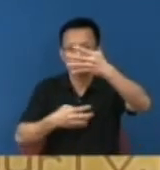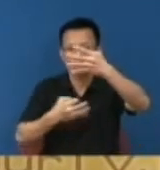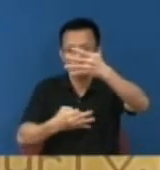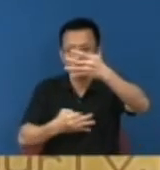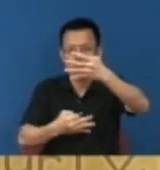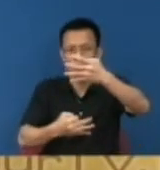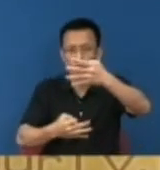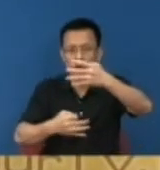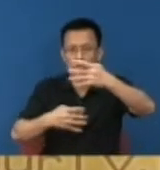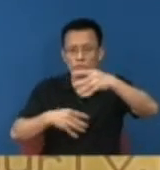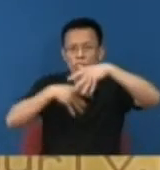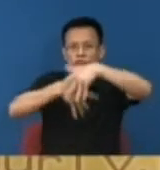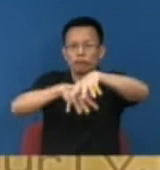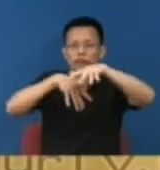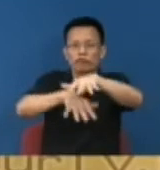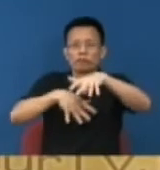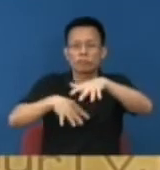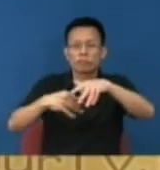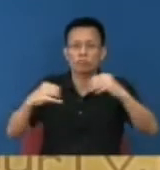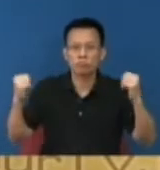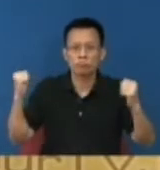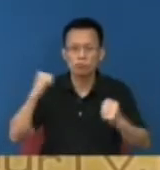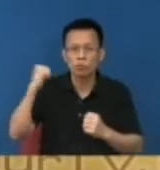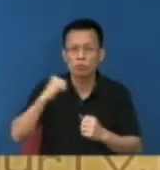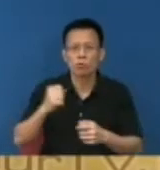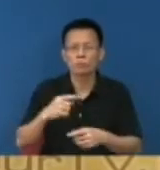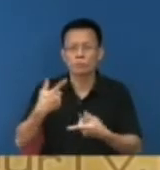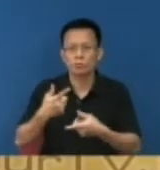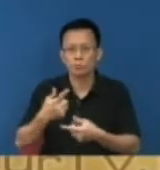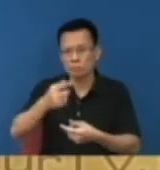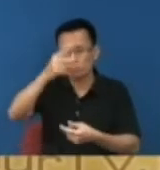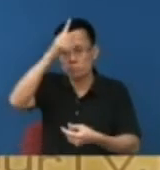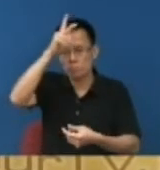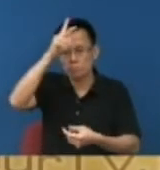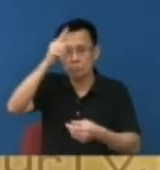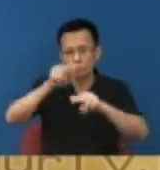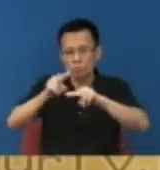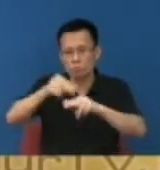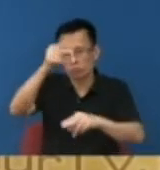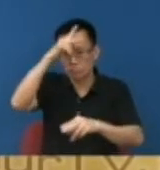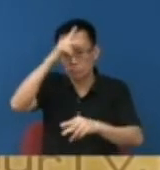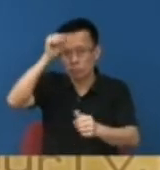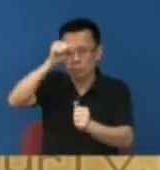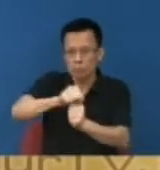是在這個中共的壓迫底下使用了這個群眾的力量